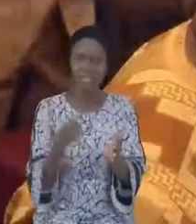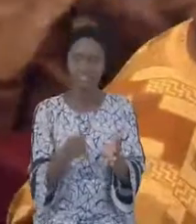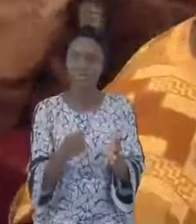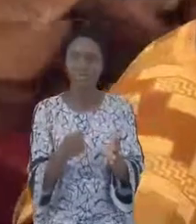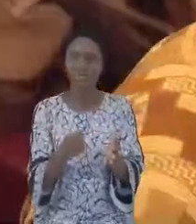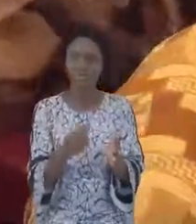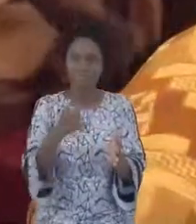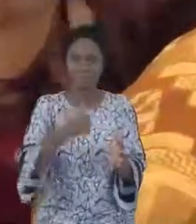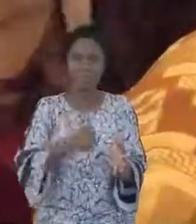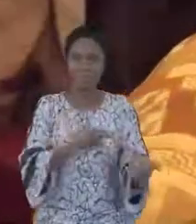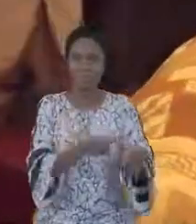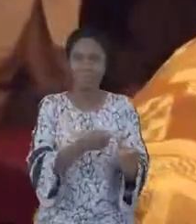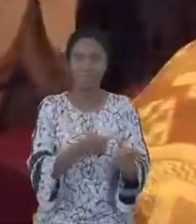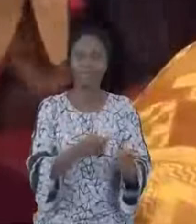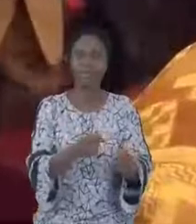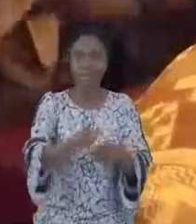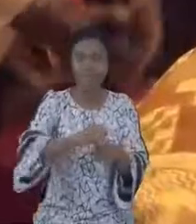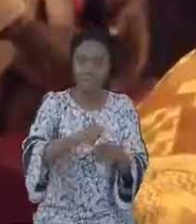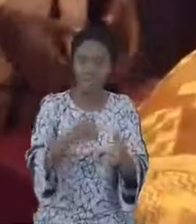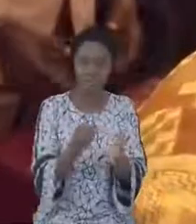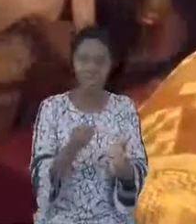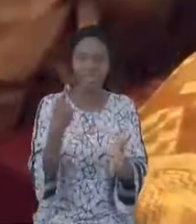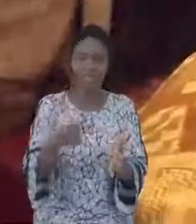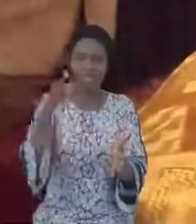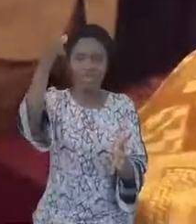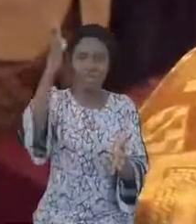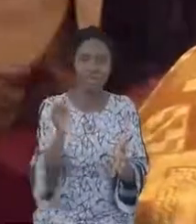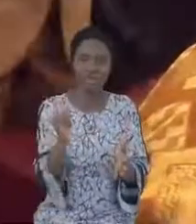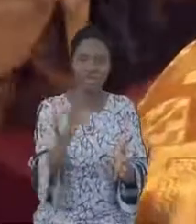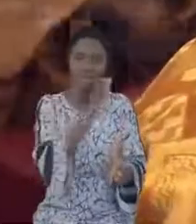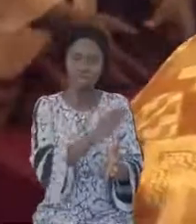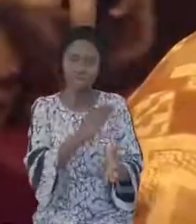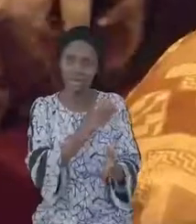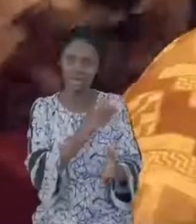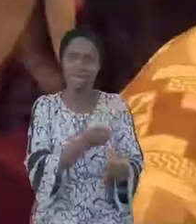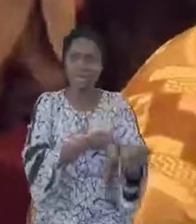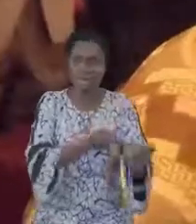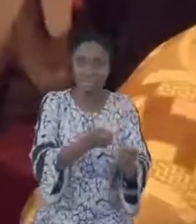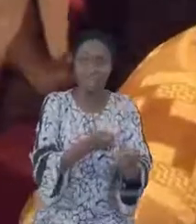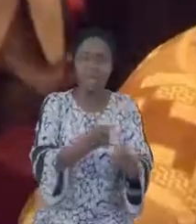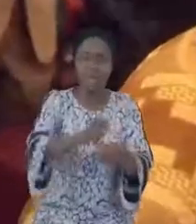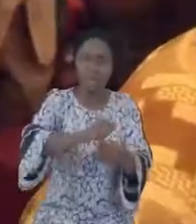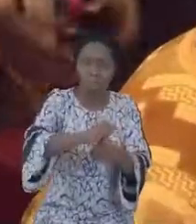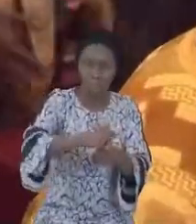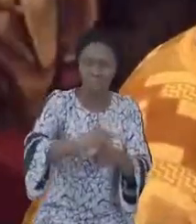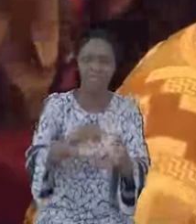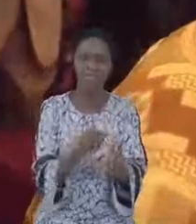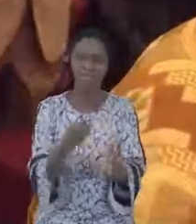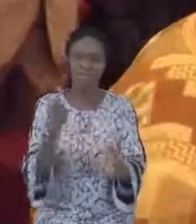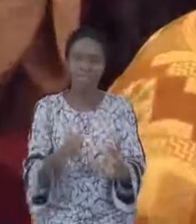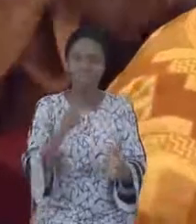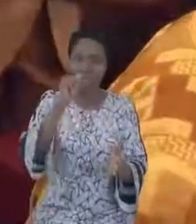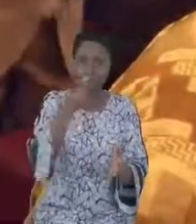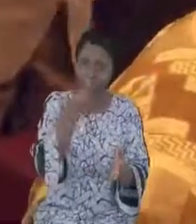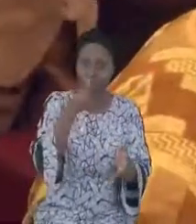faut l'exprimer. La piété, il faut l'exprimer. La patience, il faut l'exprimer.